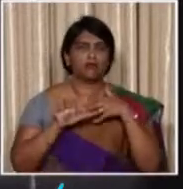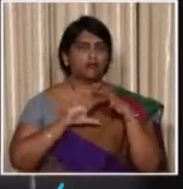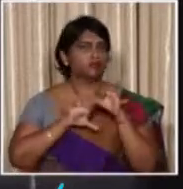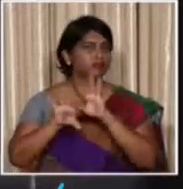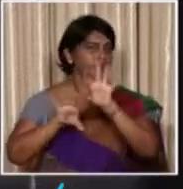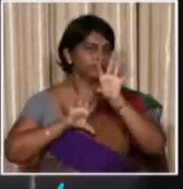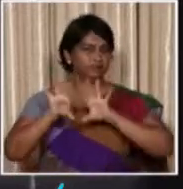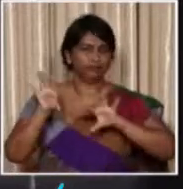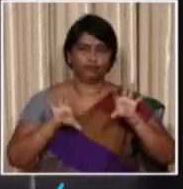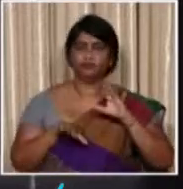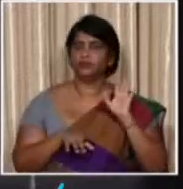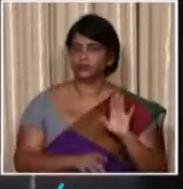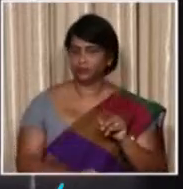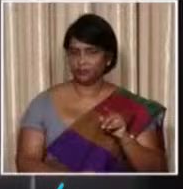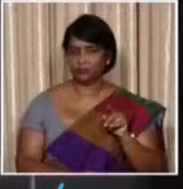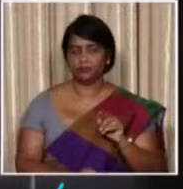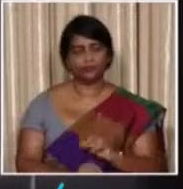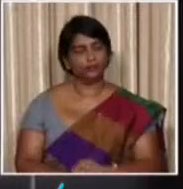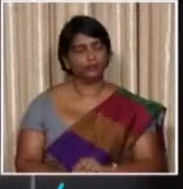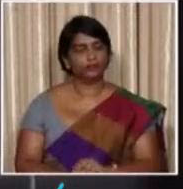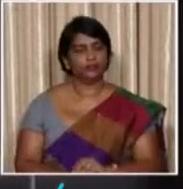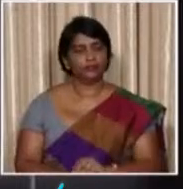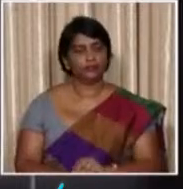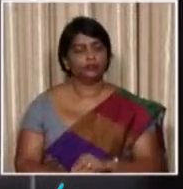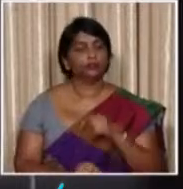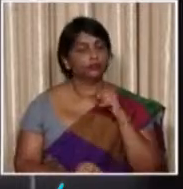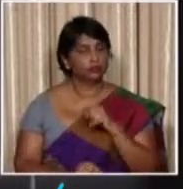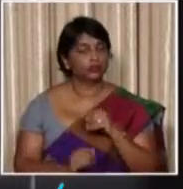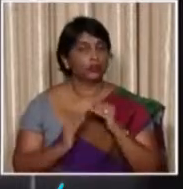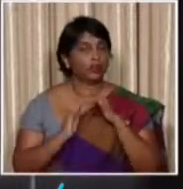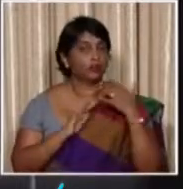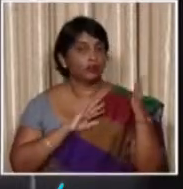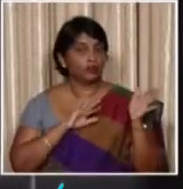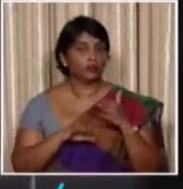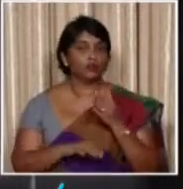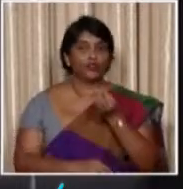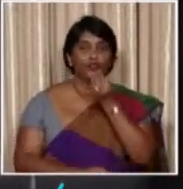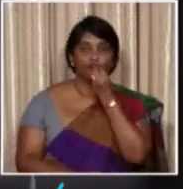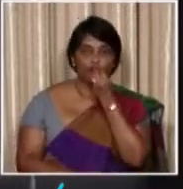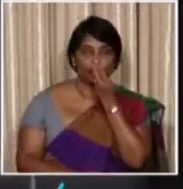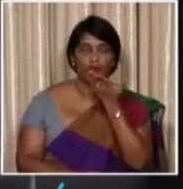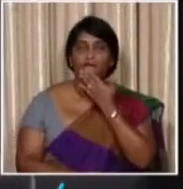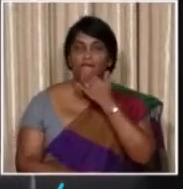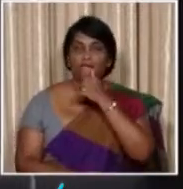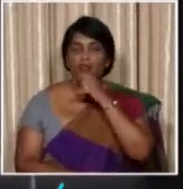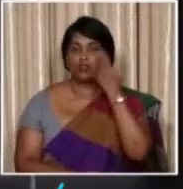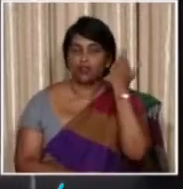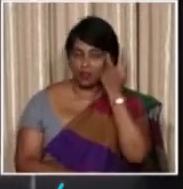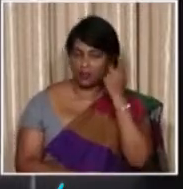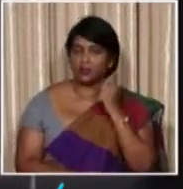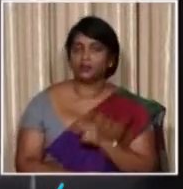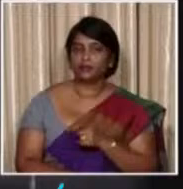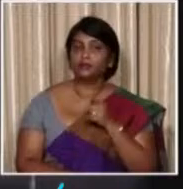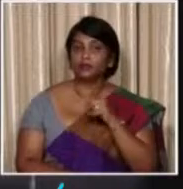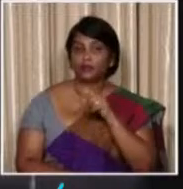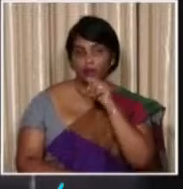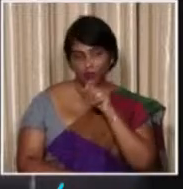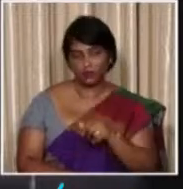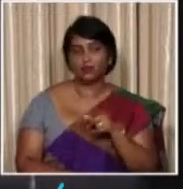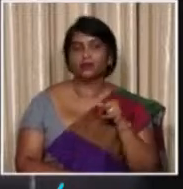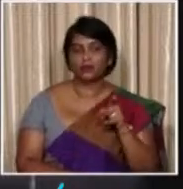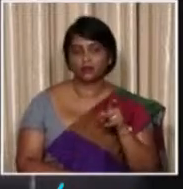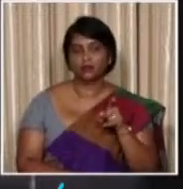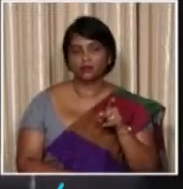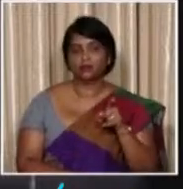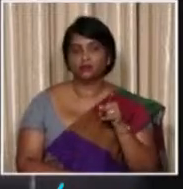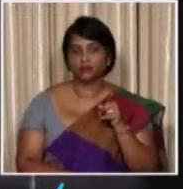වැදීමේ සංඛ්‍යාව හැටියට අපි අඳුරගෙන තිබුණේ. මේගොල්ල ගම් වදින්නේ එක්ක ආහාර එක්ක ජලය සොයාගෙන. ඒක තමයි